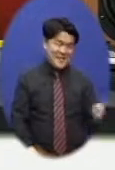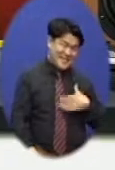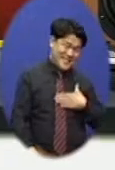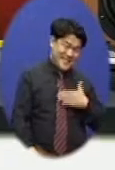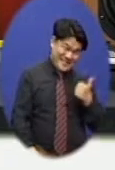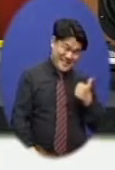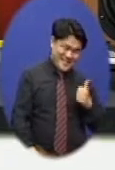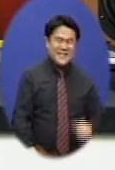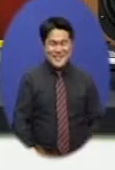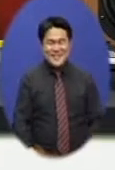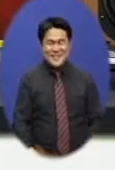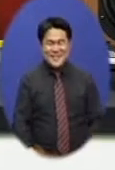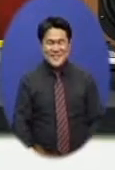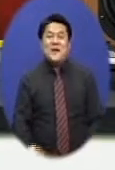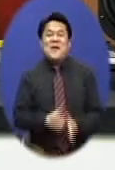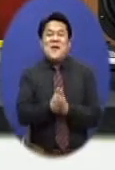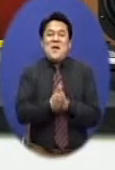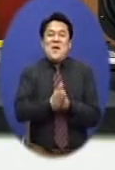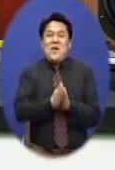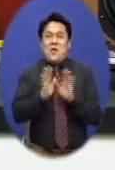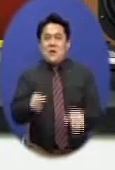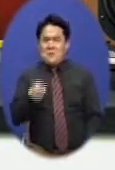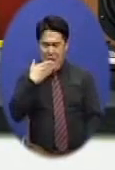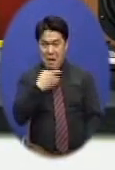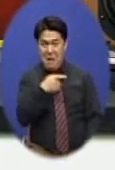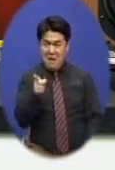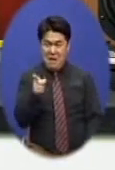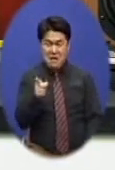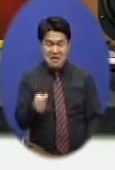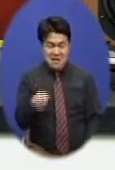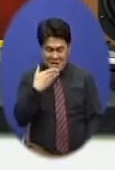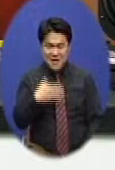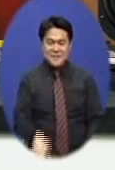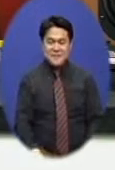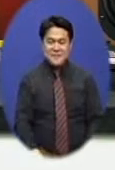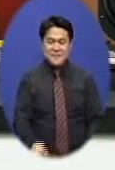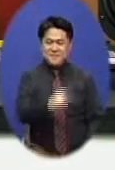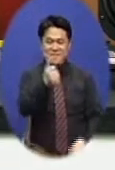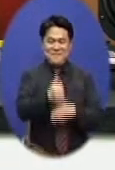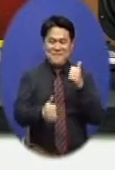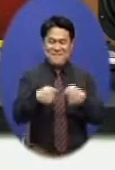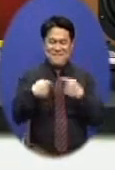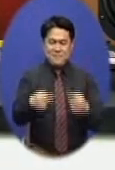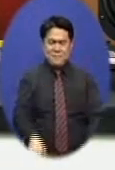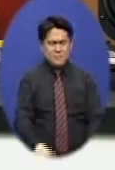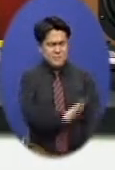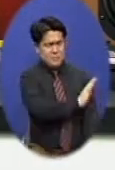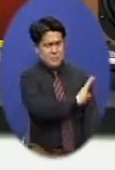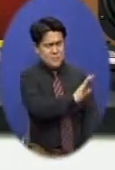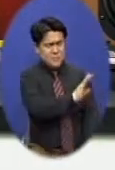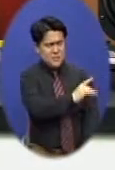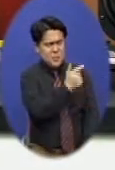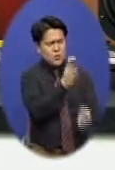야 이거 참 아니 오늘 장훈감인데요. 네. 오늘 장훈을 해서. 월말이 결선이 아, 아니야 이렇게 편파 예. 방송 안